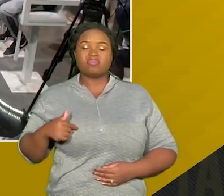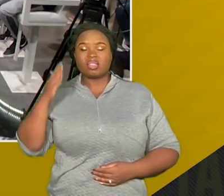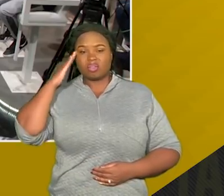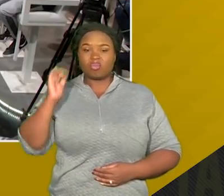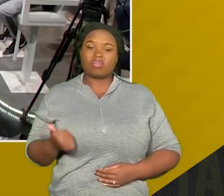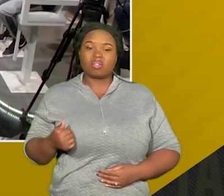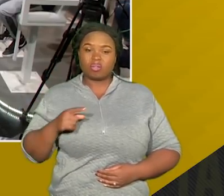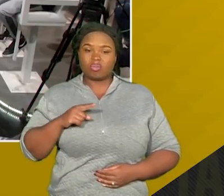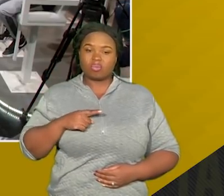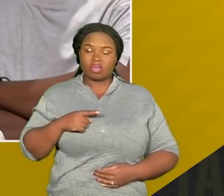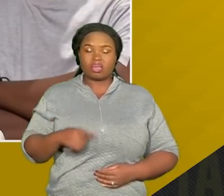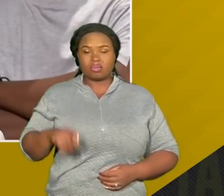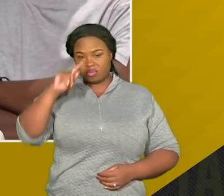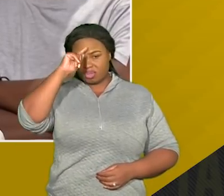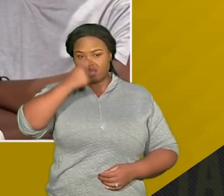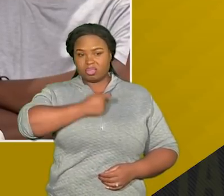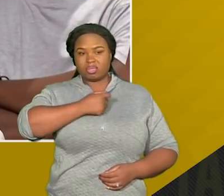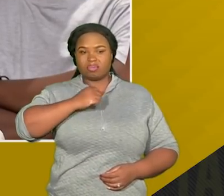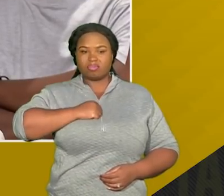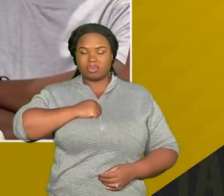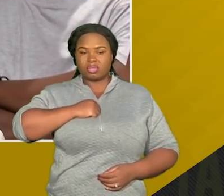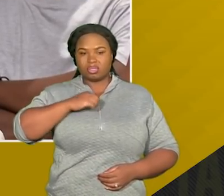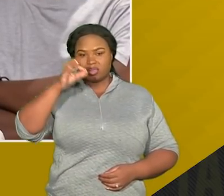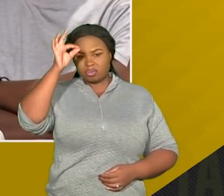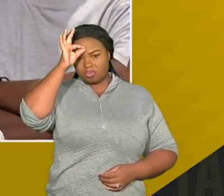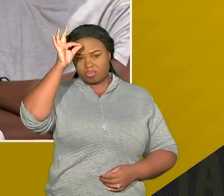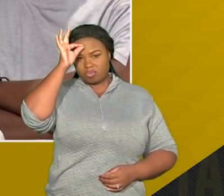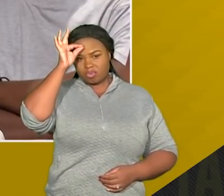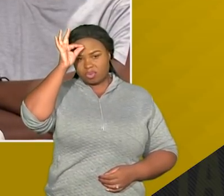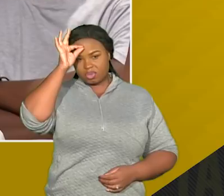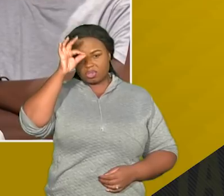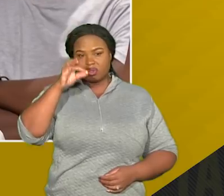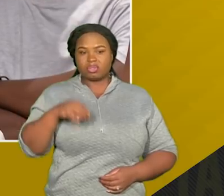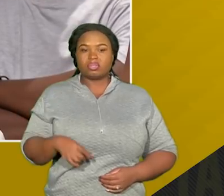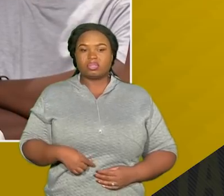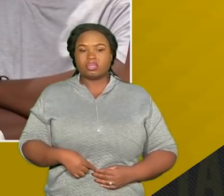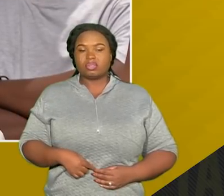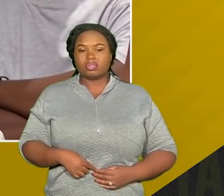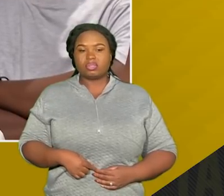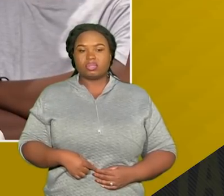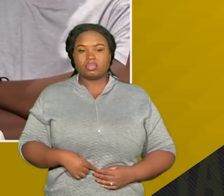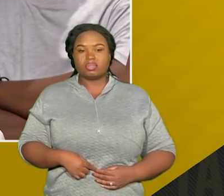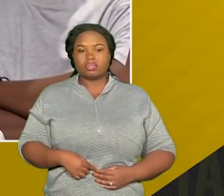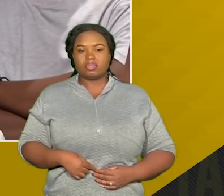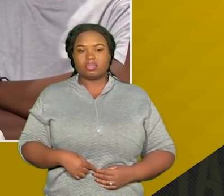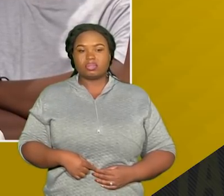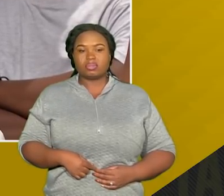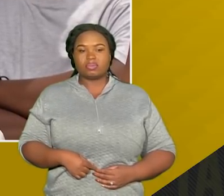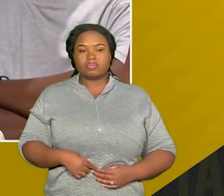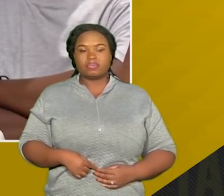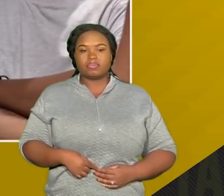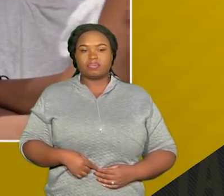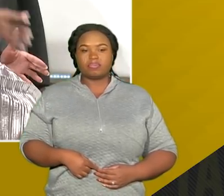wami bebhwesa and laba thakathi yabanye ngathi ngisemncane yangasidimbe. Awusondeza i-microphone Gogo,